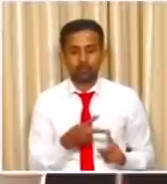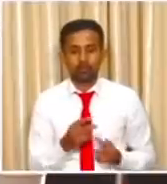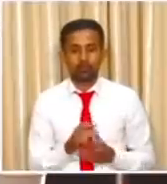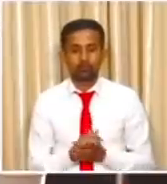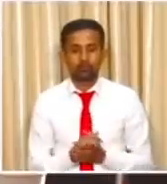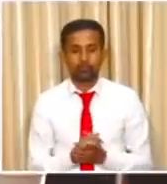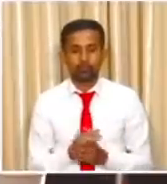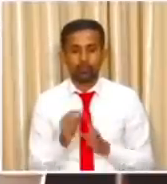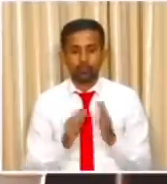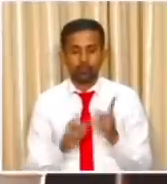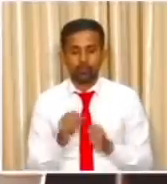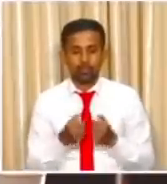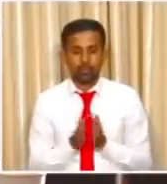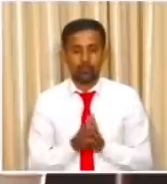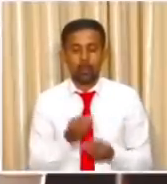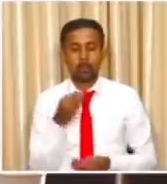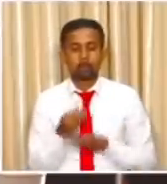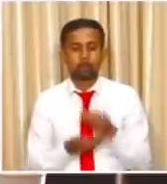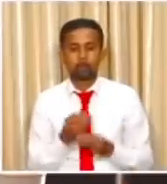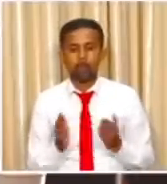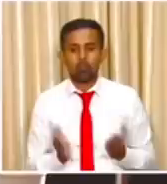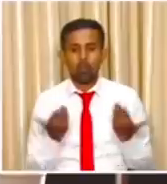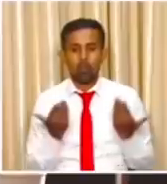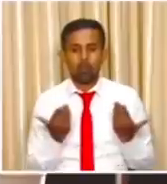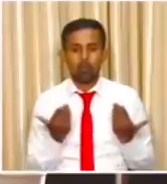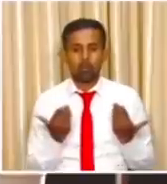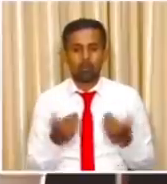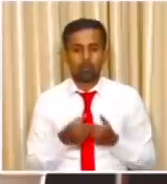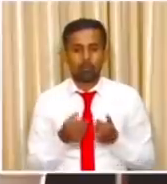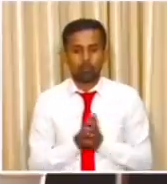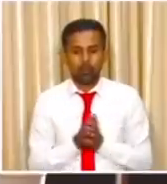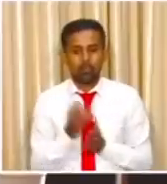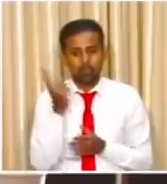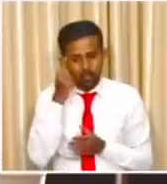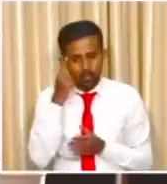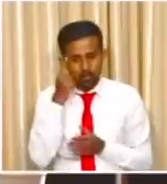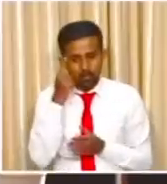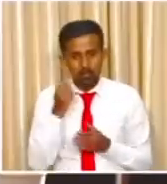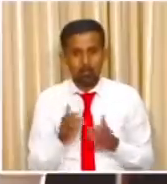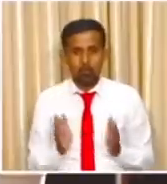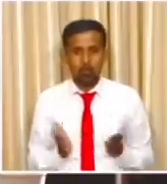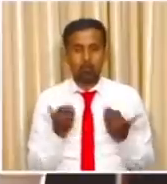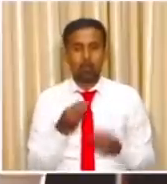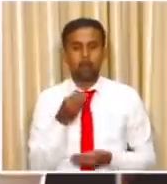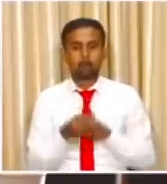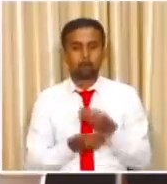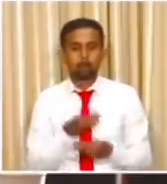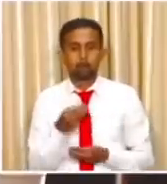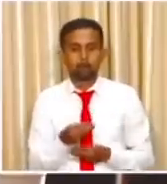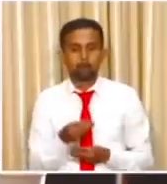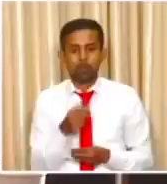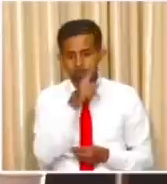ගරු මන්ත්‍රීතුමනි තමන්ගේ ව්‍යවසායක ආරම්භ කරනකොට තමන් දන්නවා මේ ආරම්භ කරන ව්‍යාපාරය